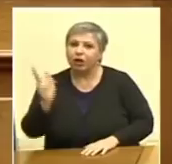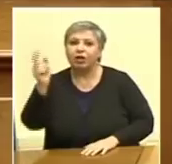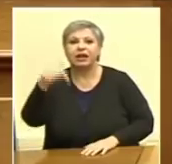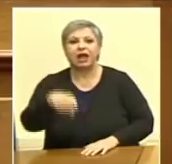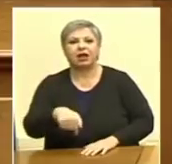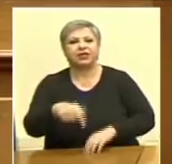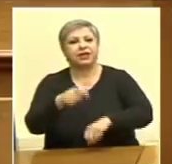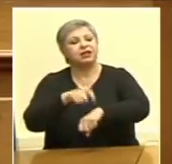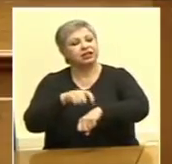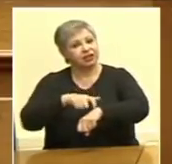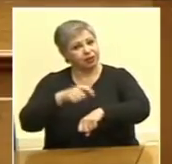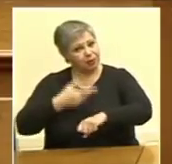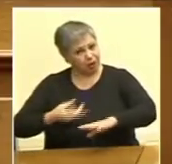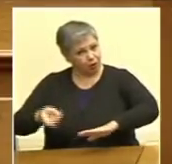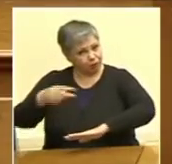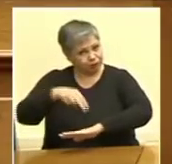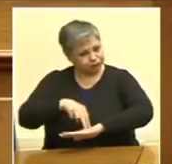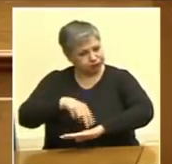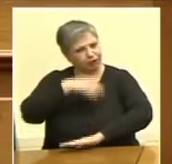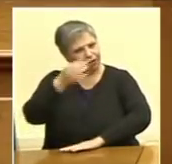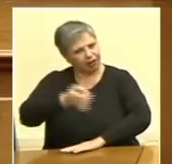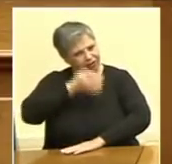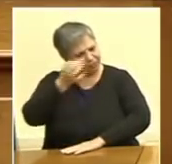εγώ. Θα τον ακούσω κι εγώ.